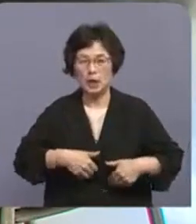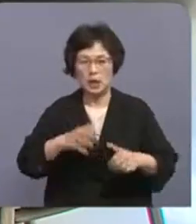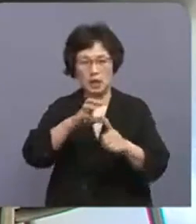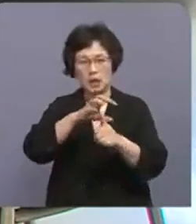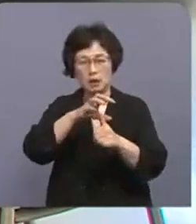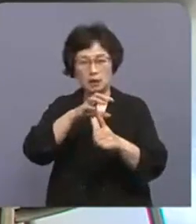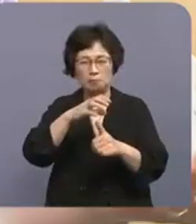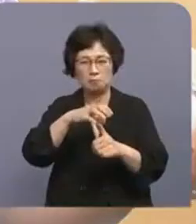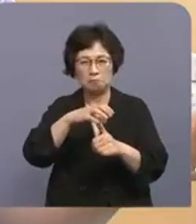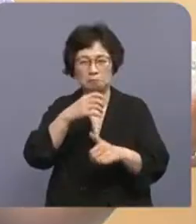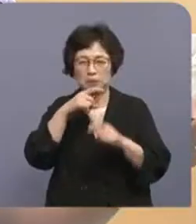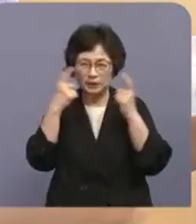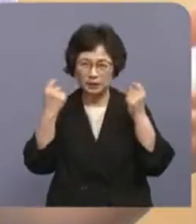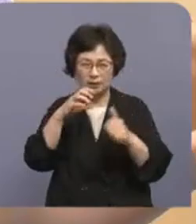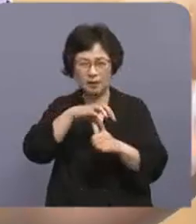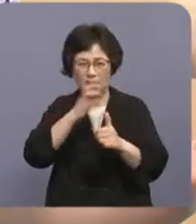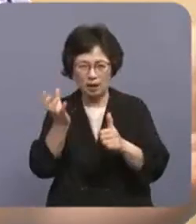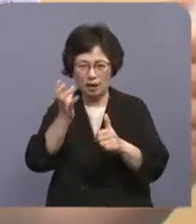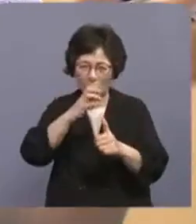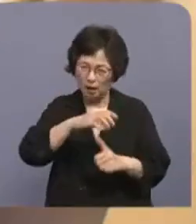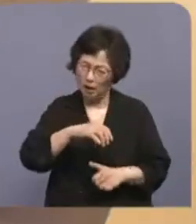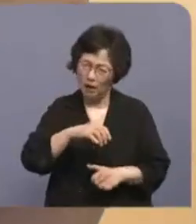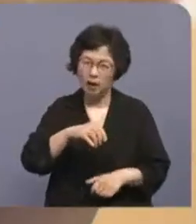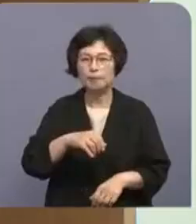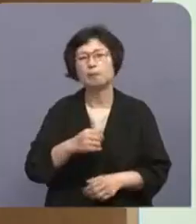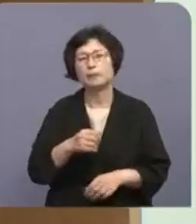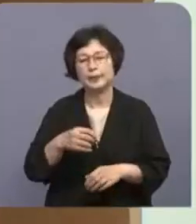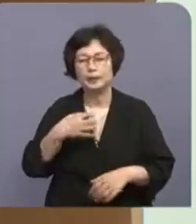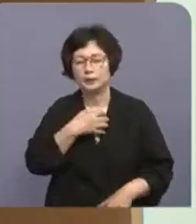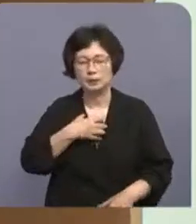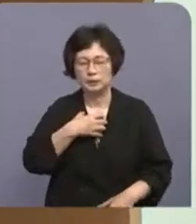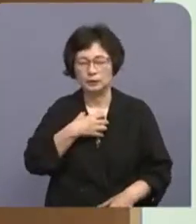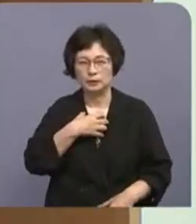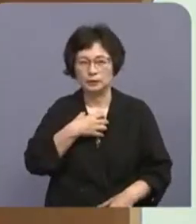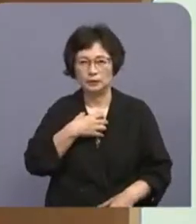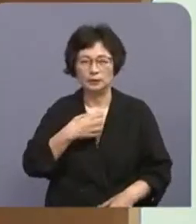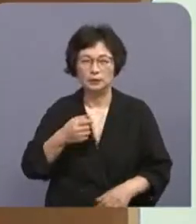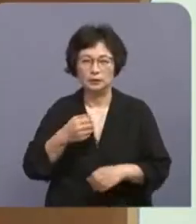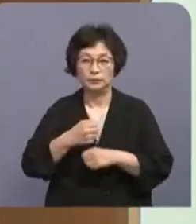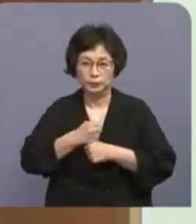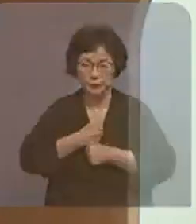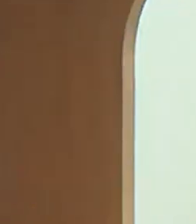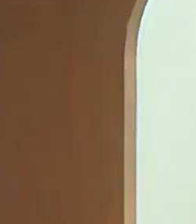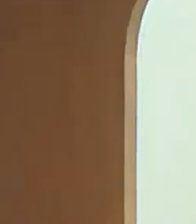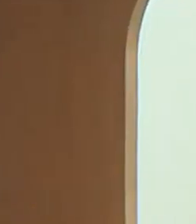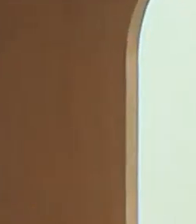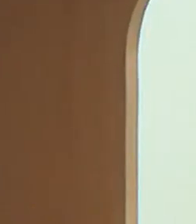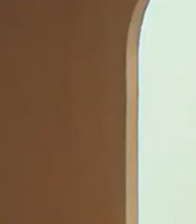구체적인 조치는 더 검토해 발표할 것으로 보입니다. KBS 뉴스 김아른입니다.